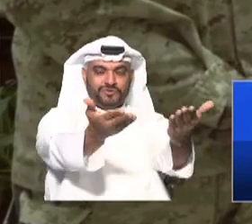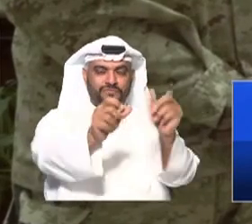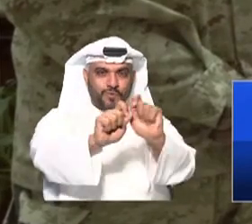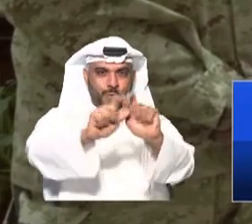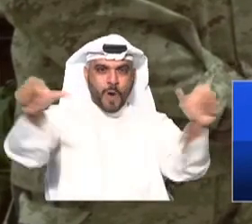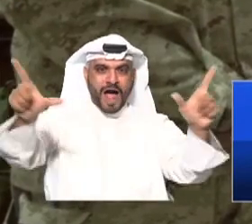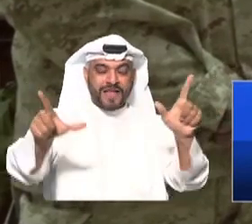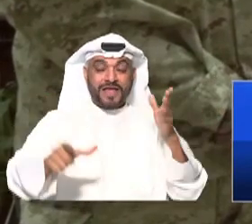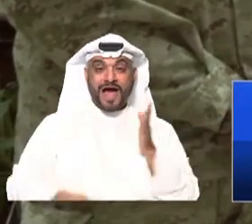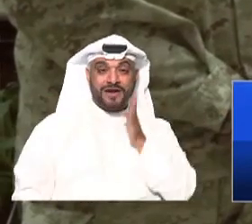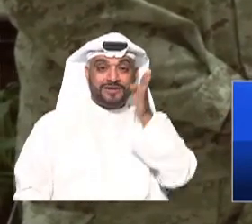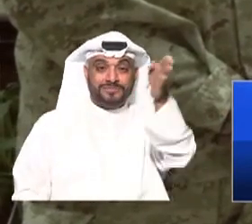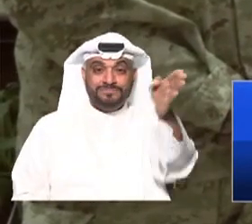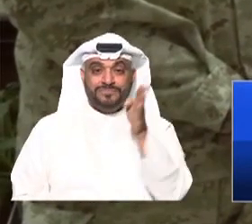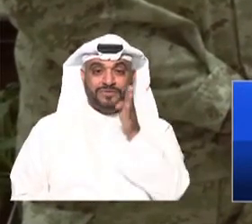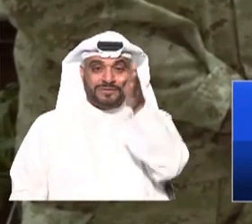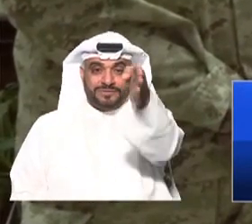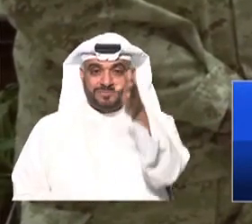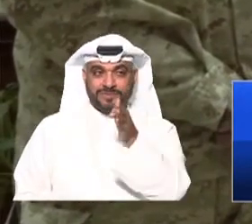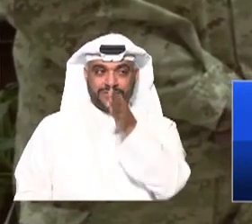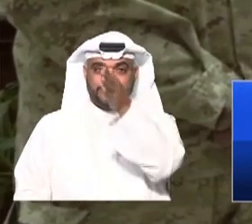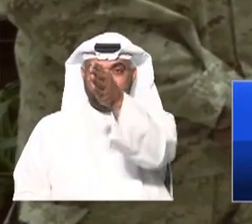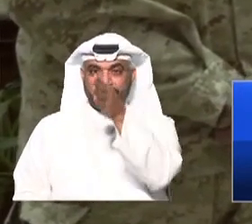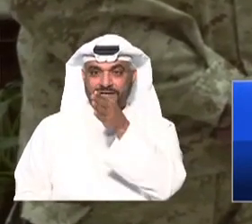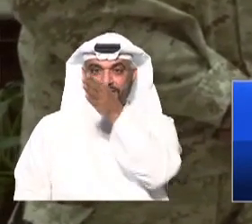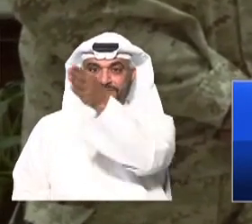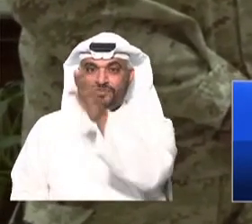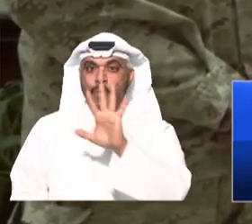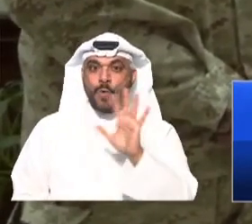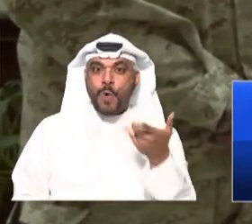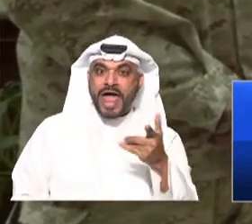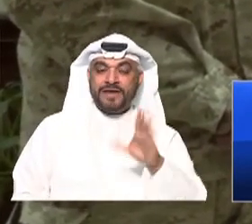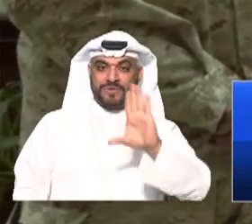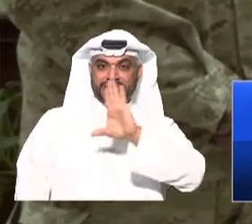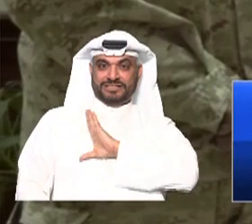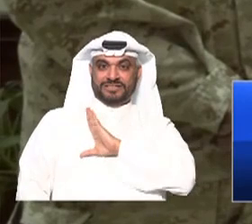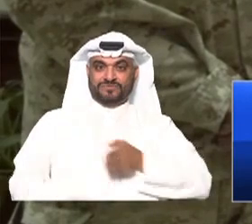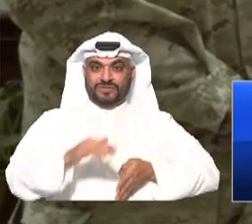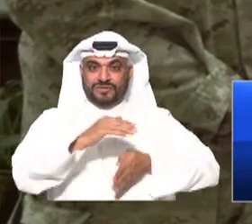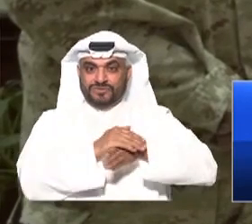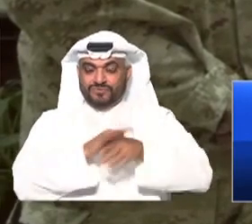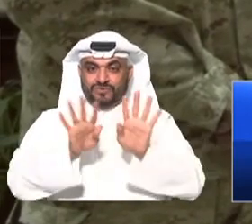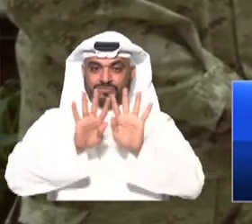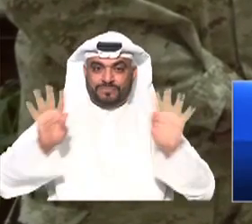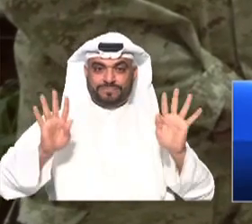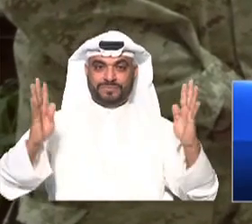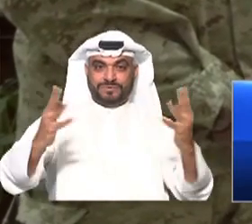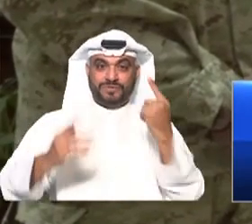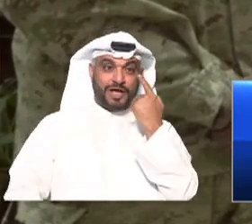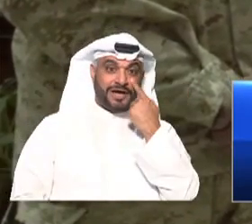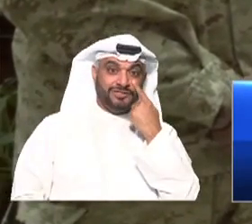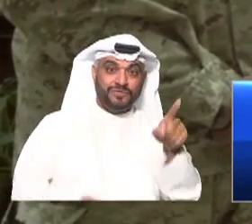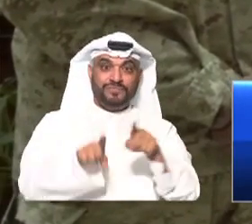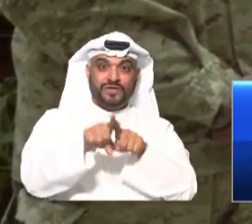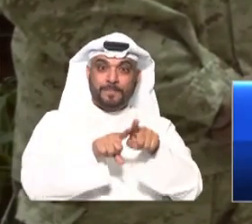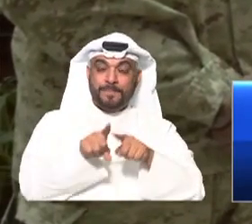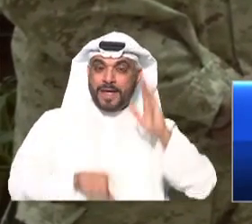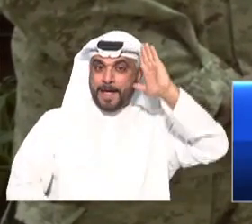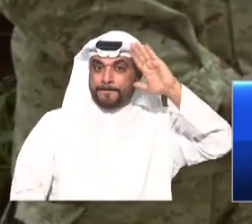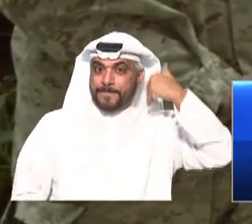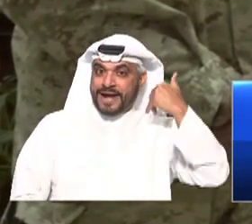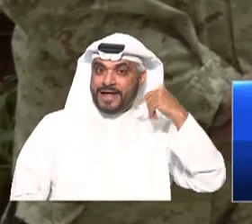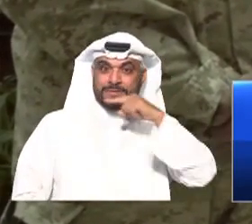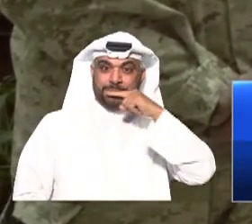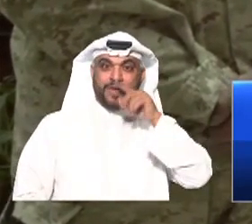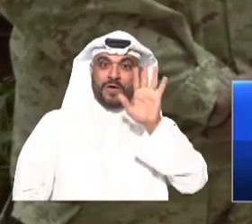في زياراتي لجميع معسكرات وألوية الجيش الكويتي. شفت خواتي وبناتي